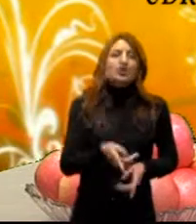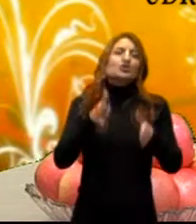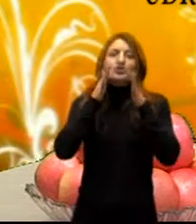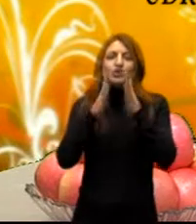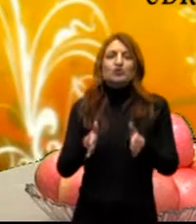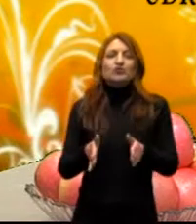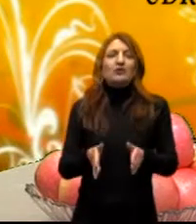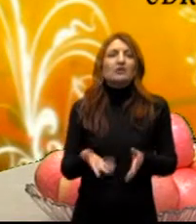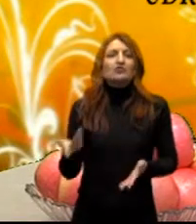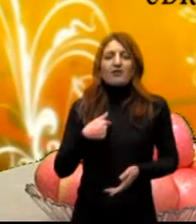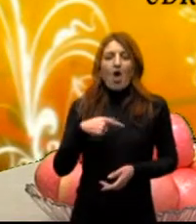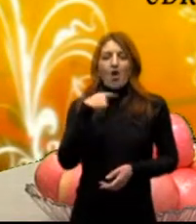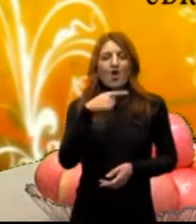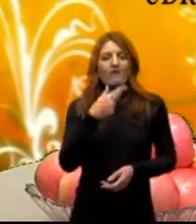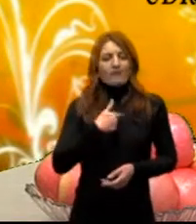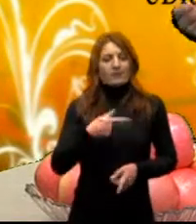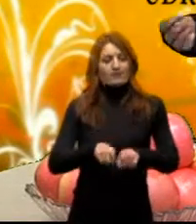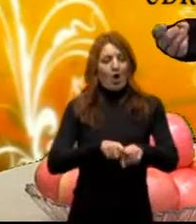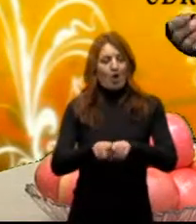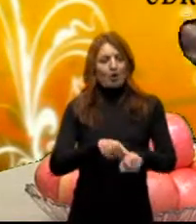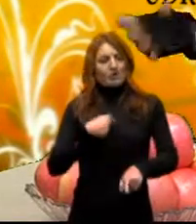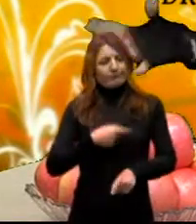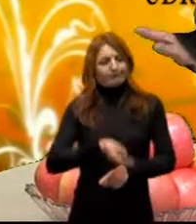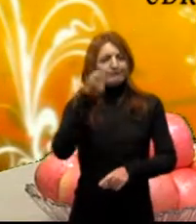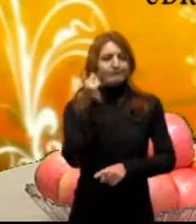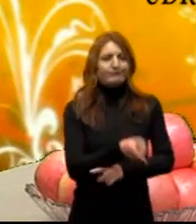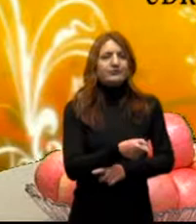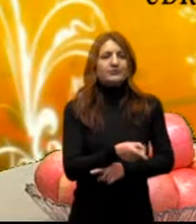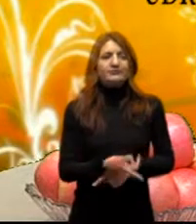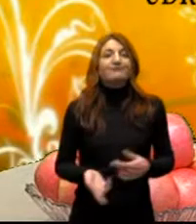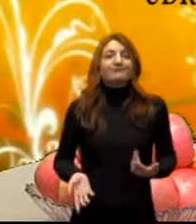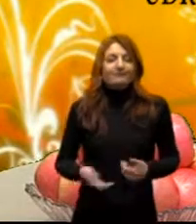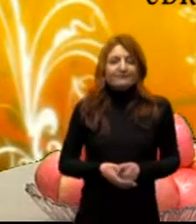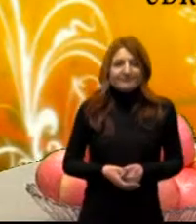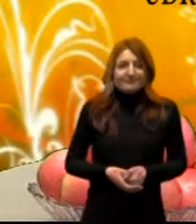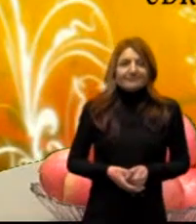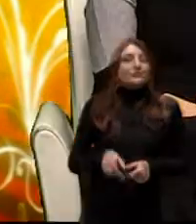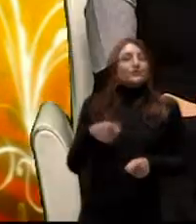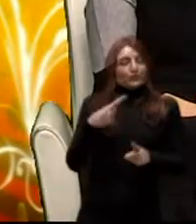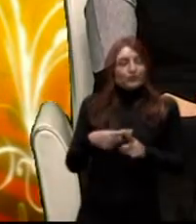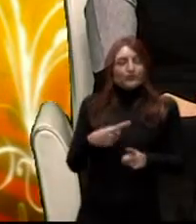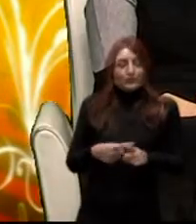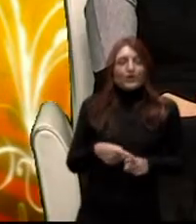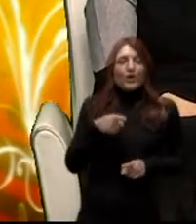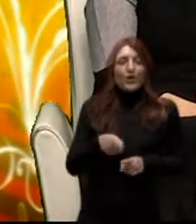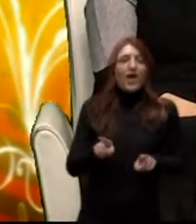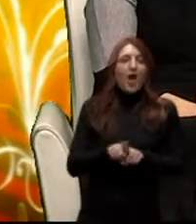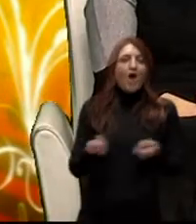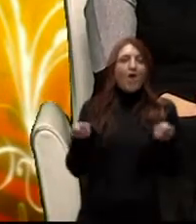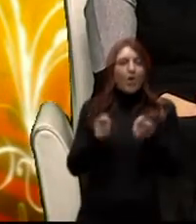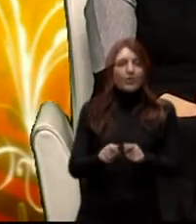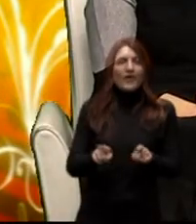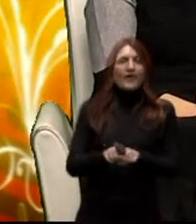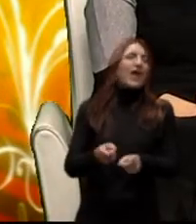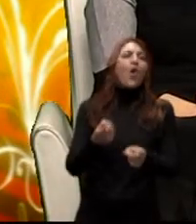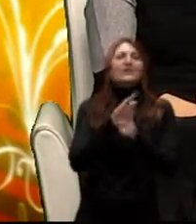njihov model. Jer da, pa život to su, se mijenja, ali tako, uvjeti. I to su one odluke, to su one zabrane i oni